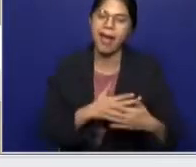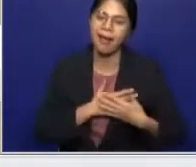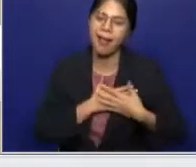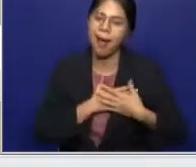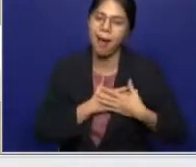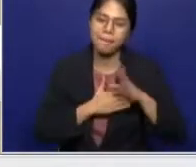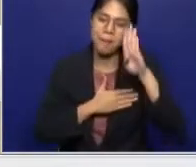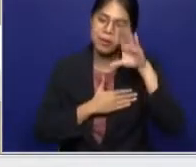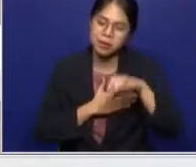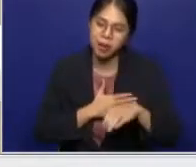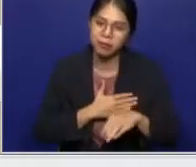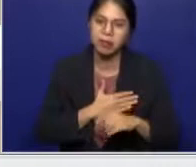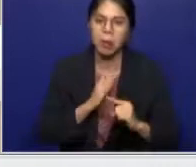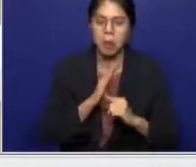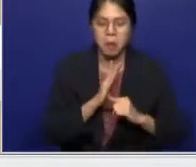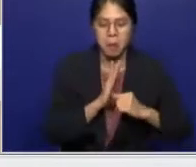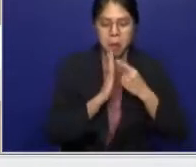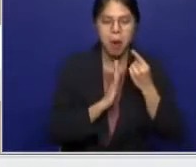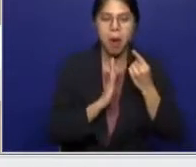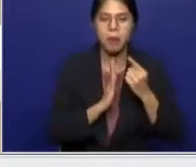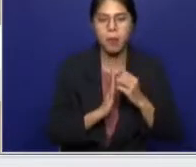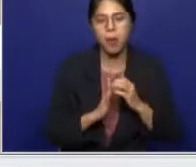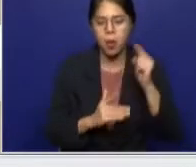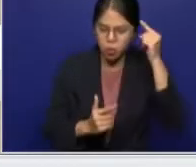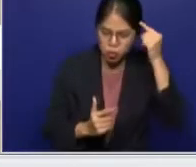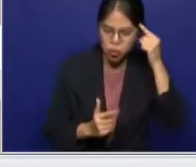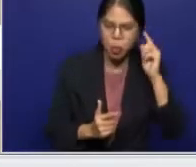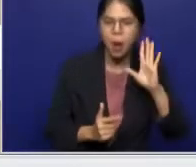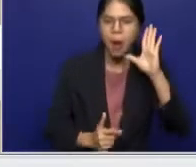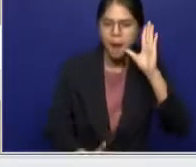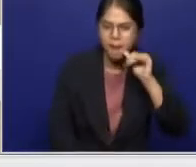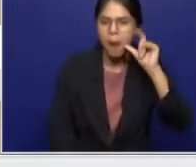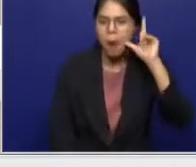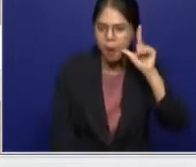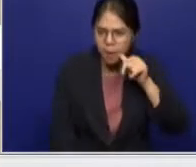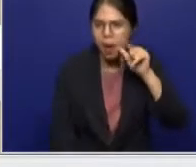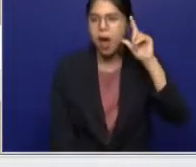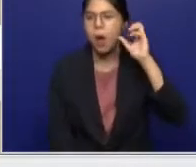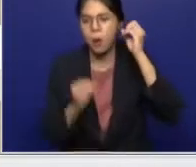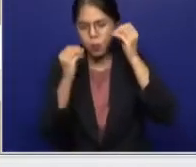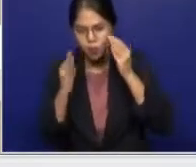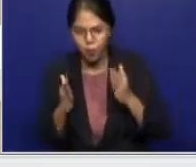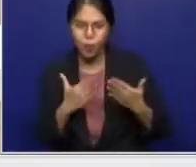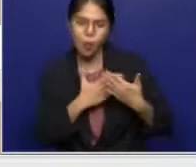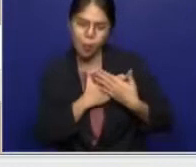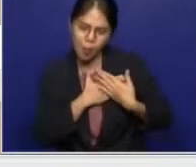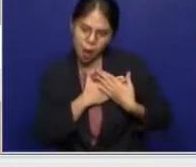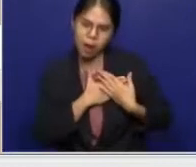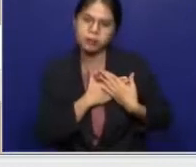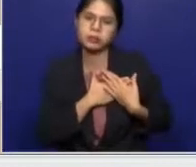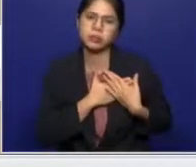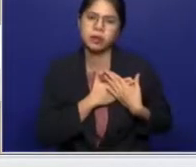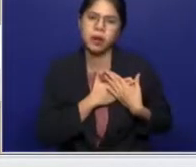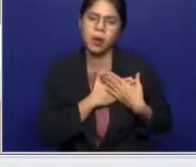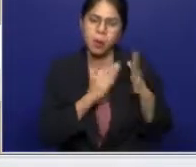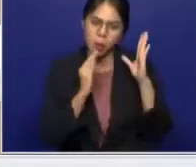รต้องเริ่มต้นตั้งแต่เป็นคนมีกตัญญูรู้คุณต่อคุณพ่อคุณแม่ครูบาอาจารย์ที่เรียกว่าบุพการีผู้มีพระ